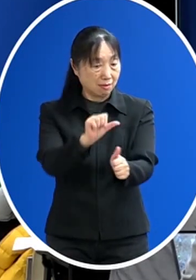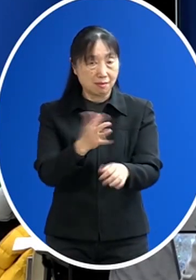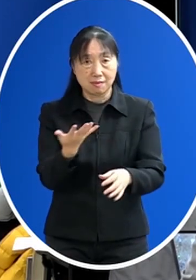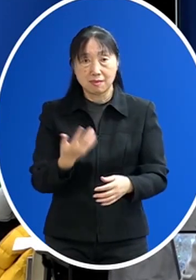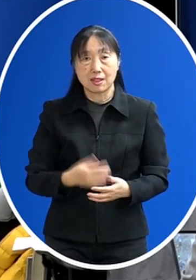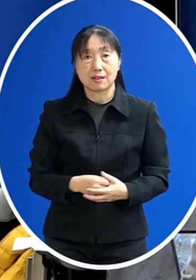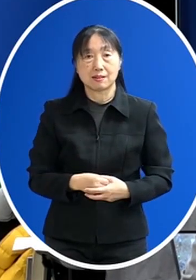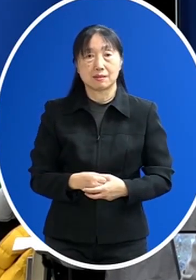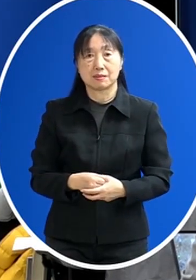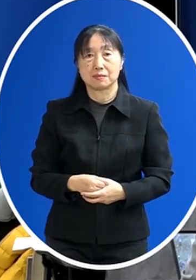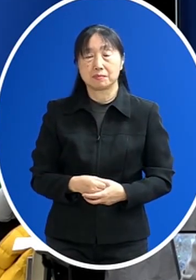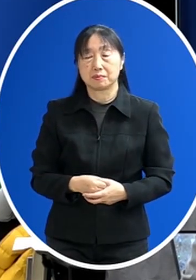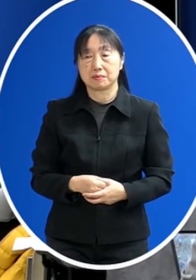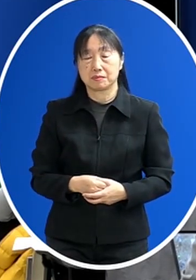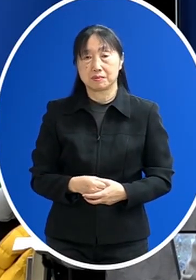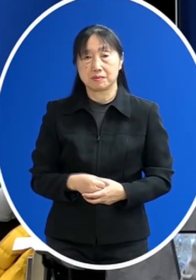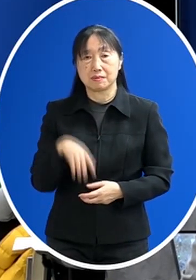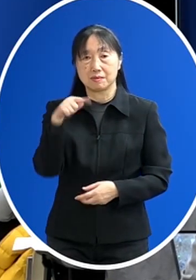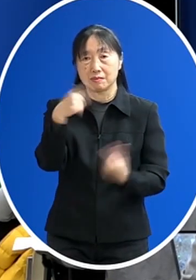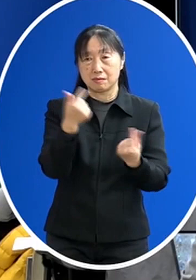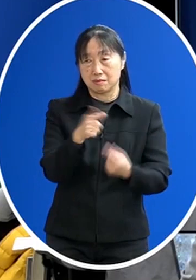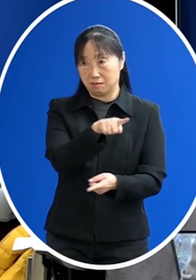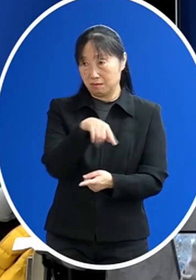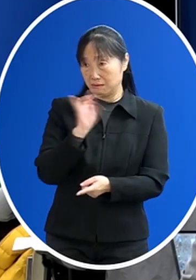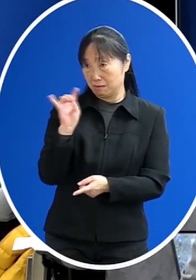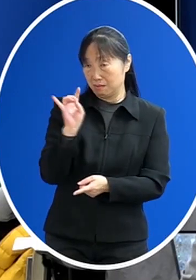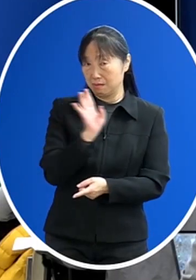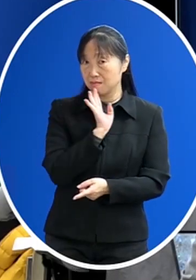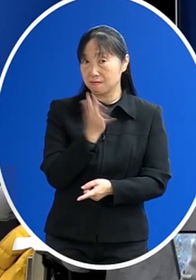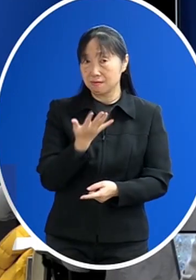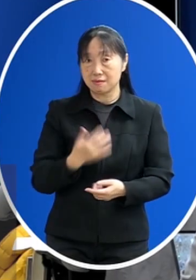是有骗说有症状状况。